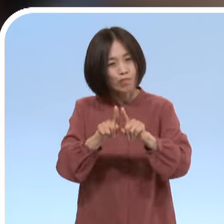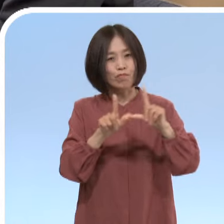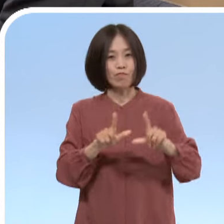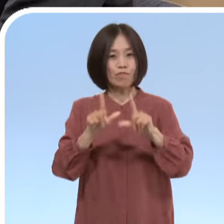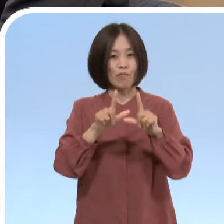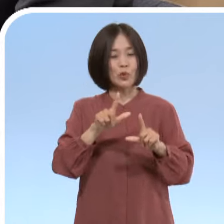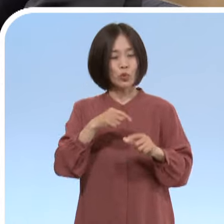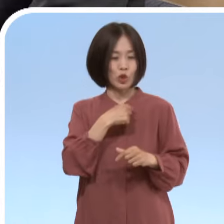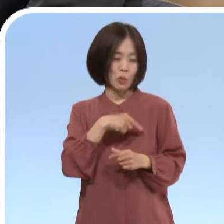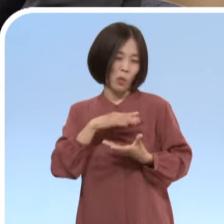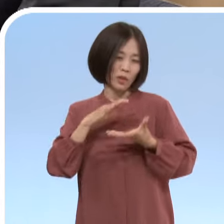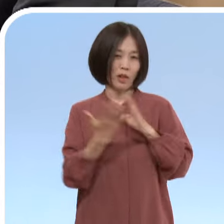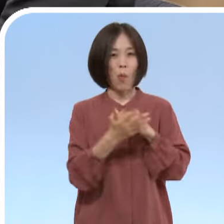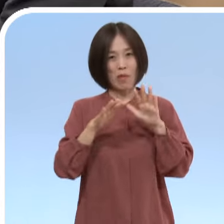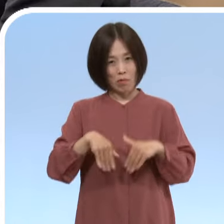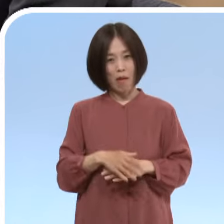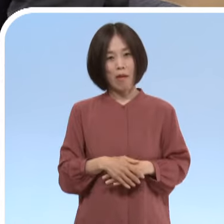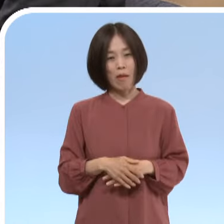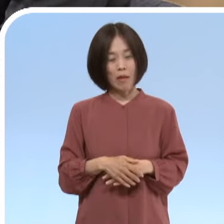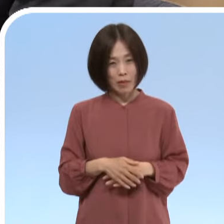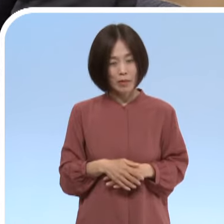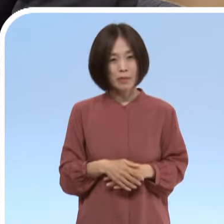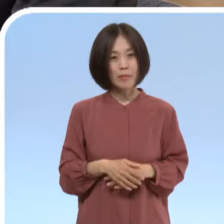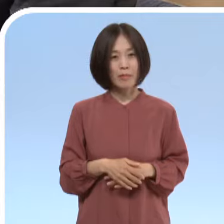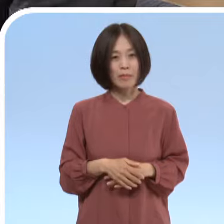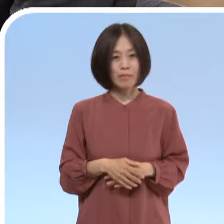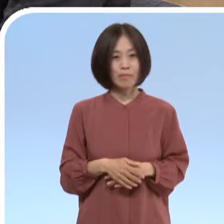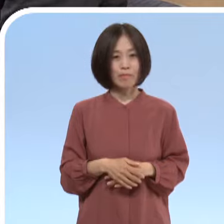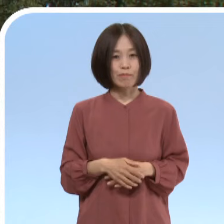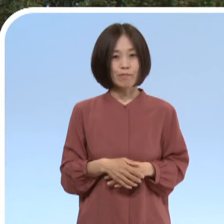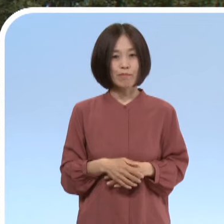ごすんだなっていう気持ちの面が本当に変わりました。